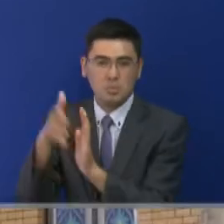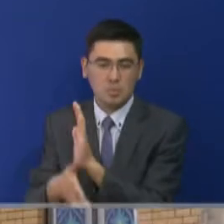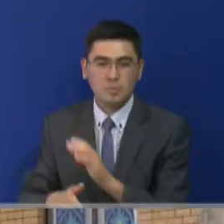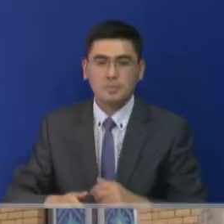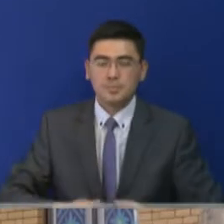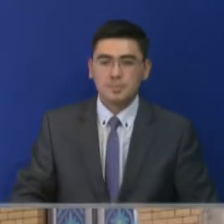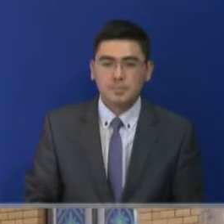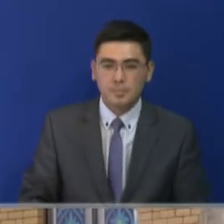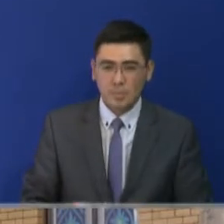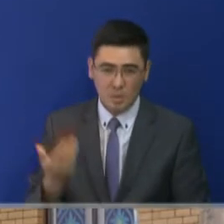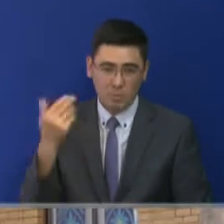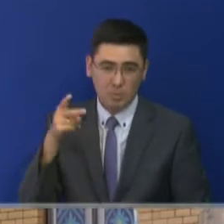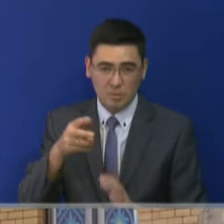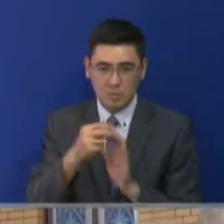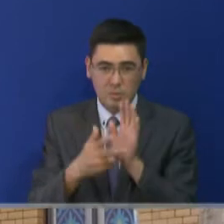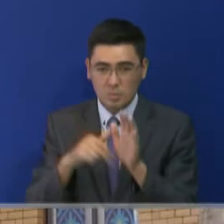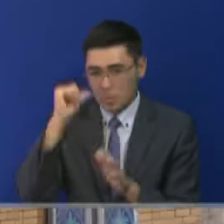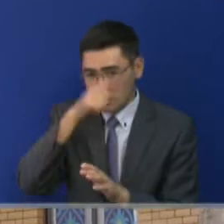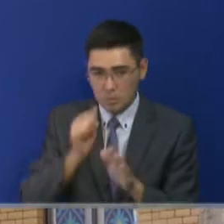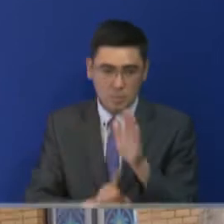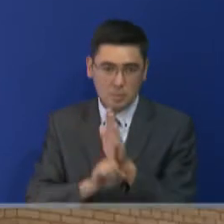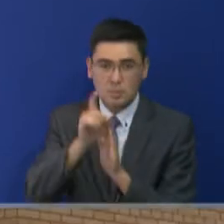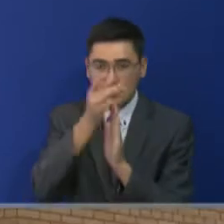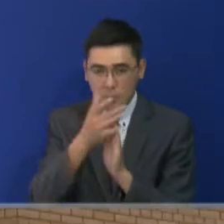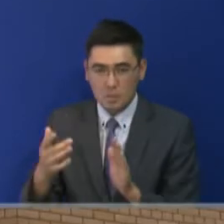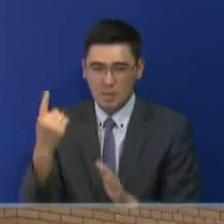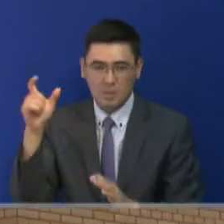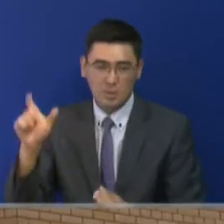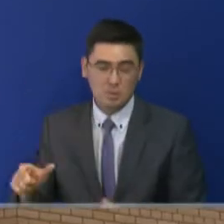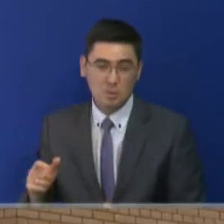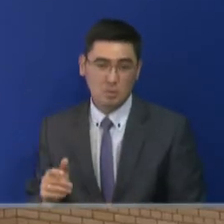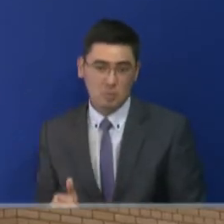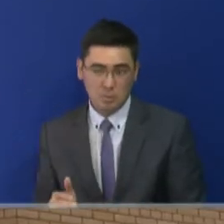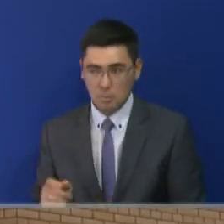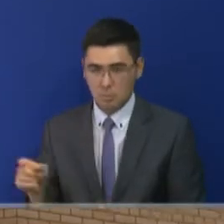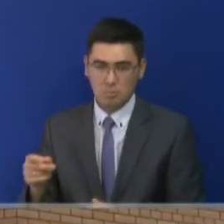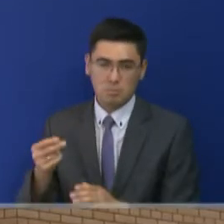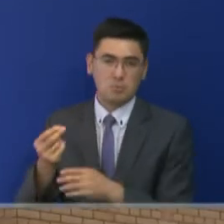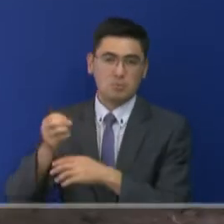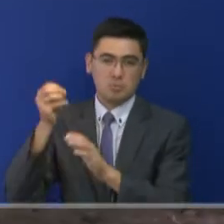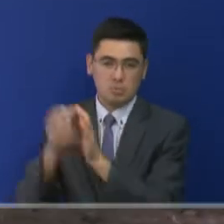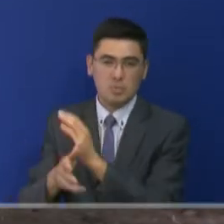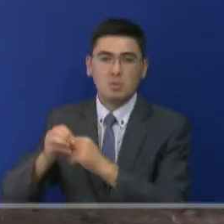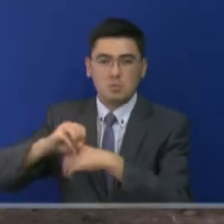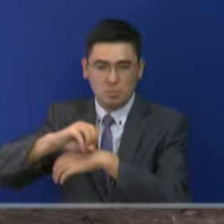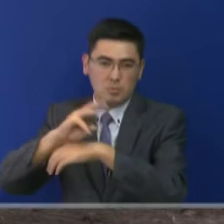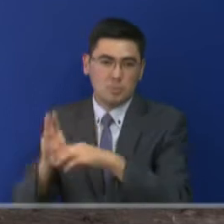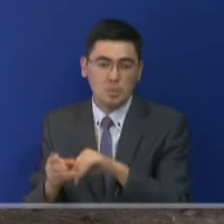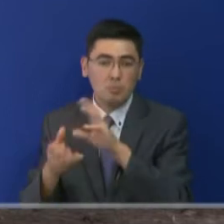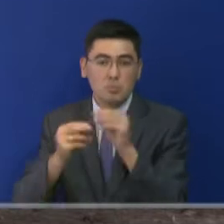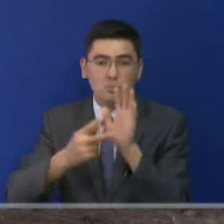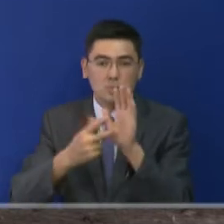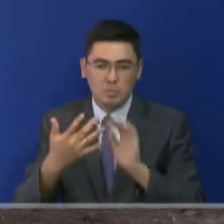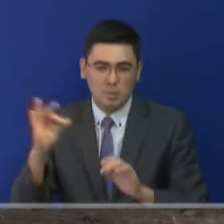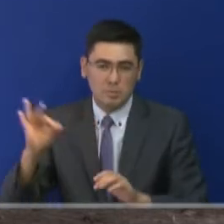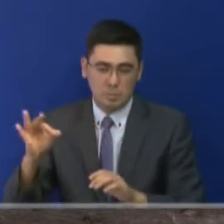орны 2018 жылы кәсіпкер азаматтың қаржылай қолдауының арқасында қайта жанданған болатын. Қазір құрылыс жұмыстарының